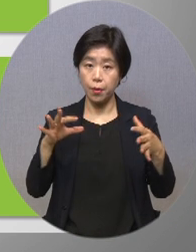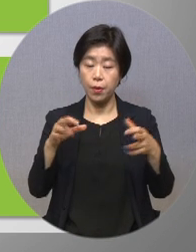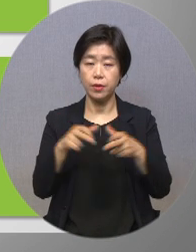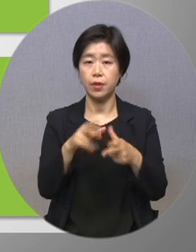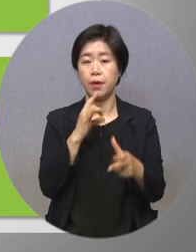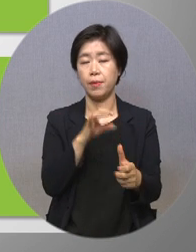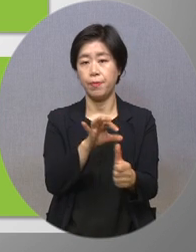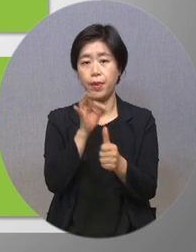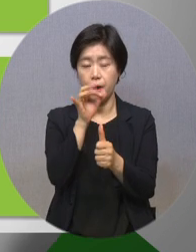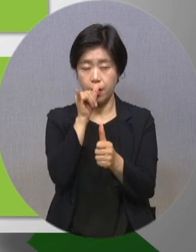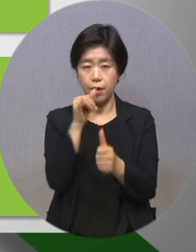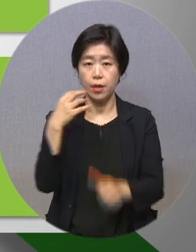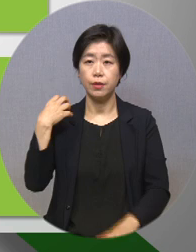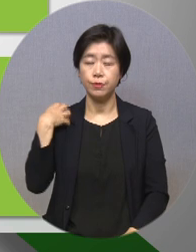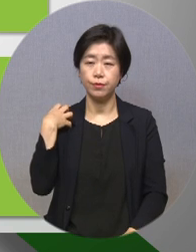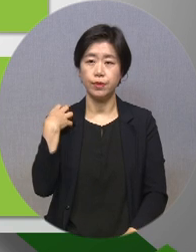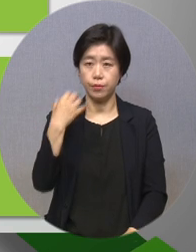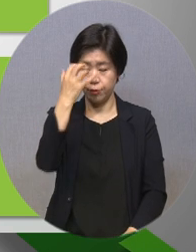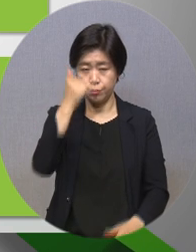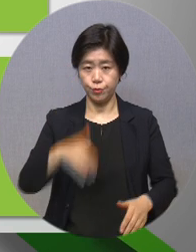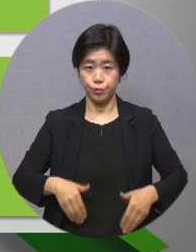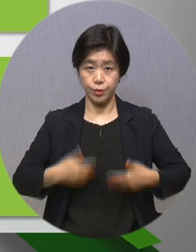채용하며 담당지사는 충남지사입니다.